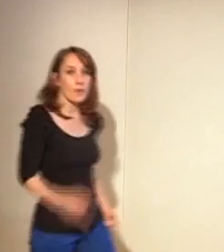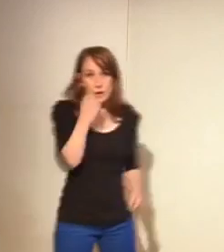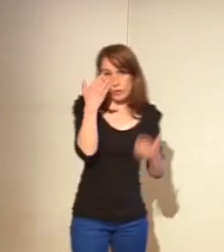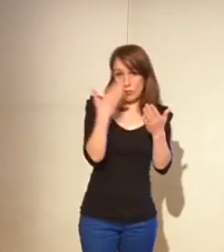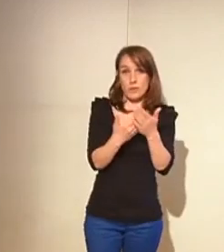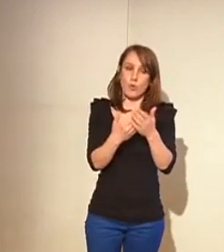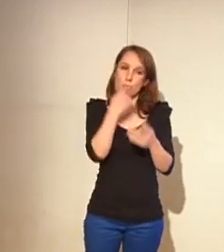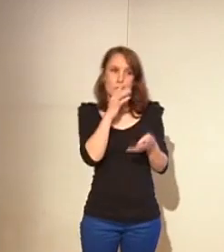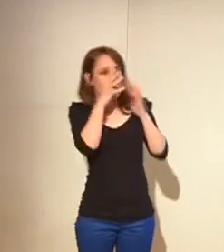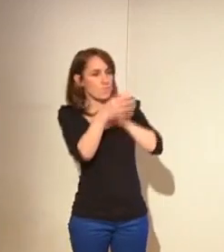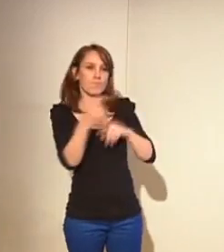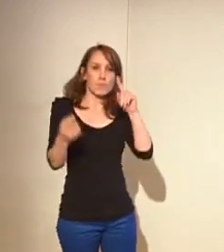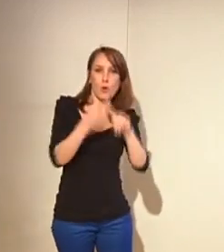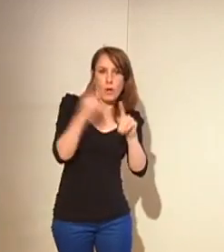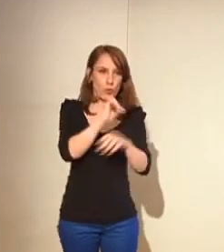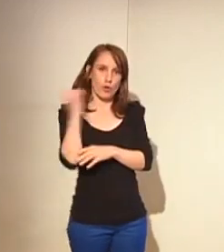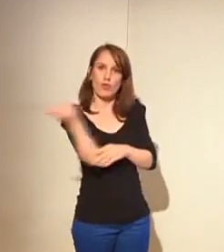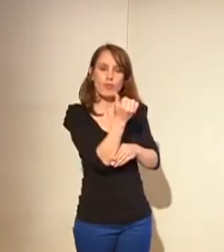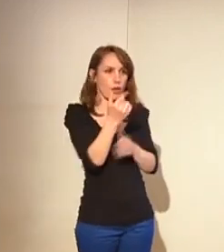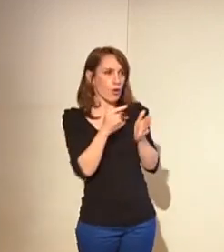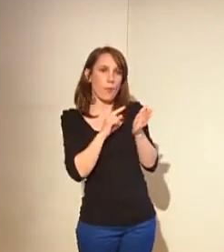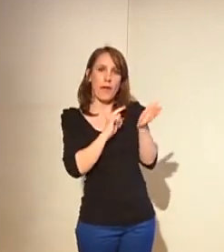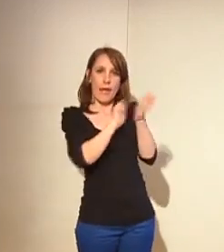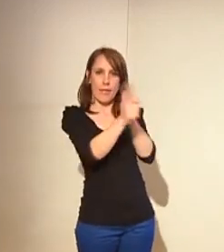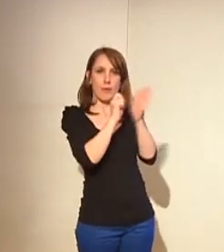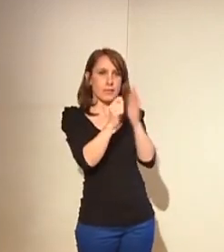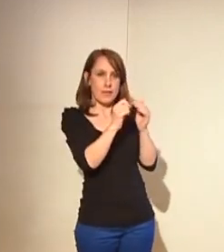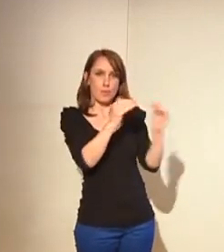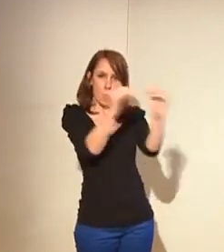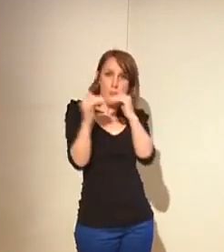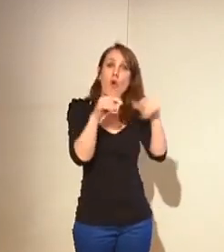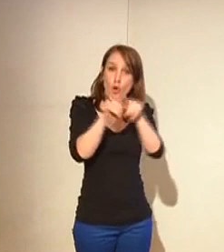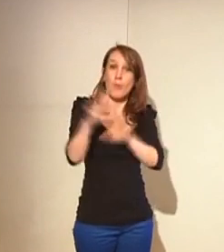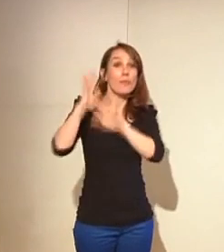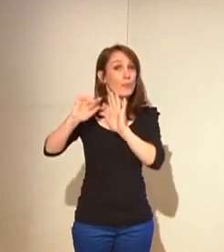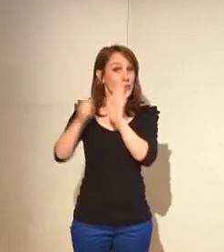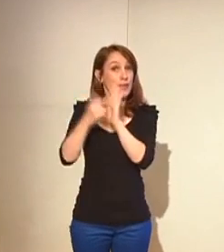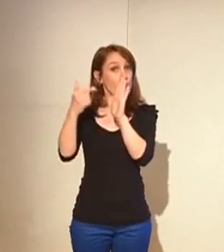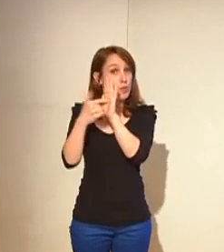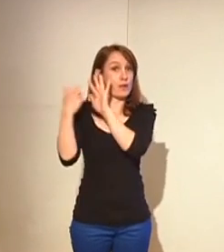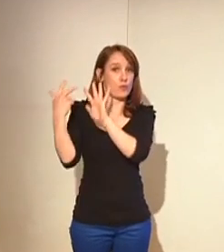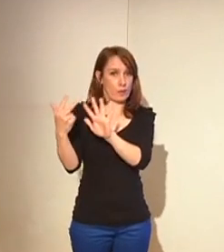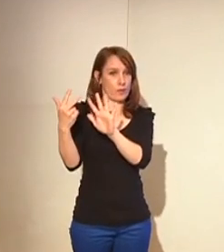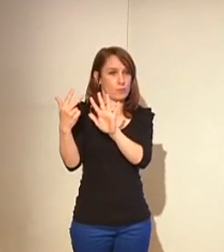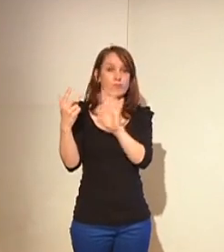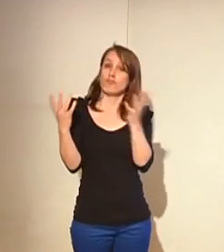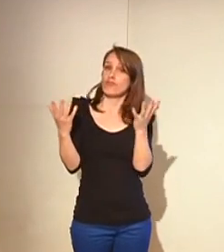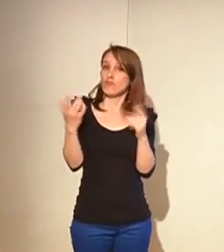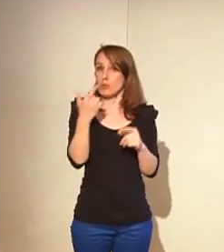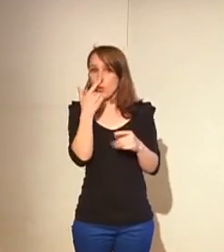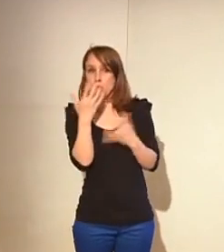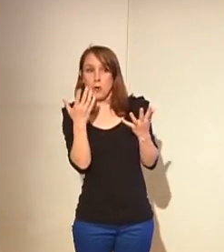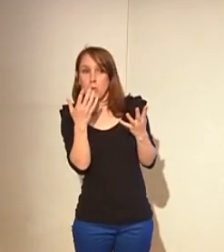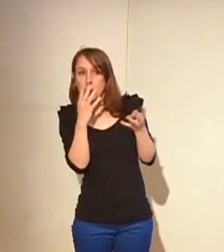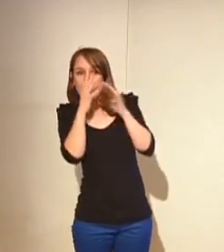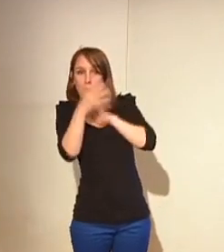leur indemnisation au niveau voté en 2008 car les montants correspondent euh certainement seulement